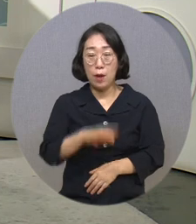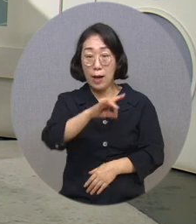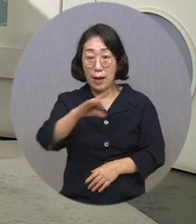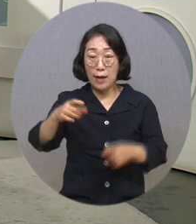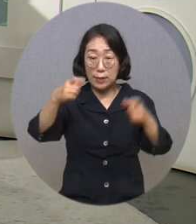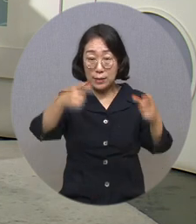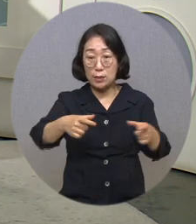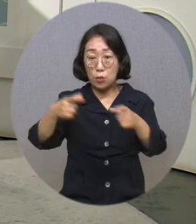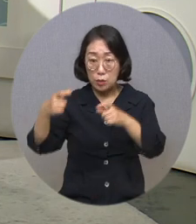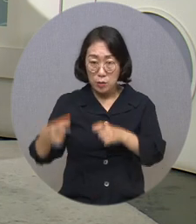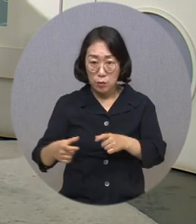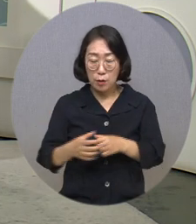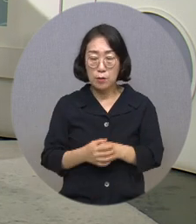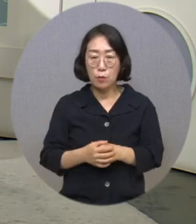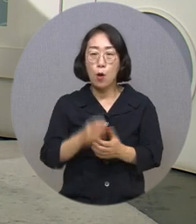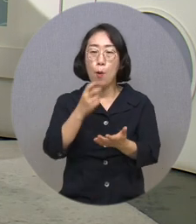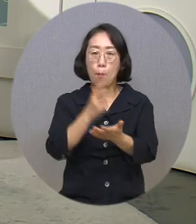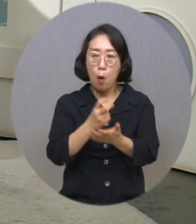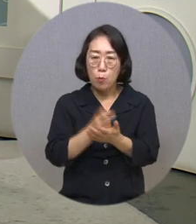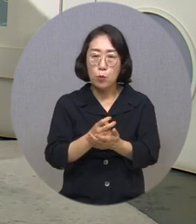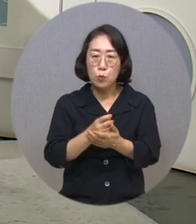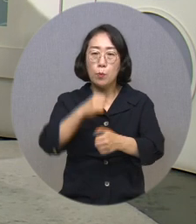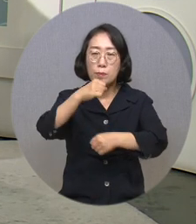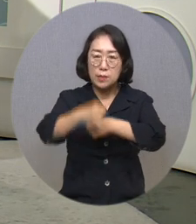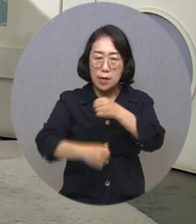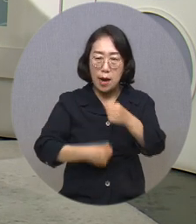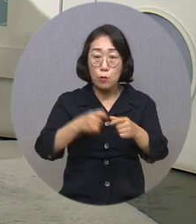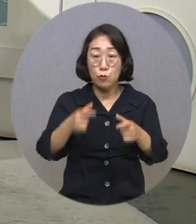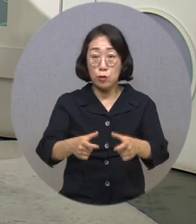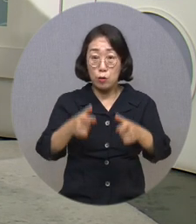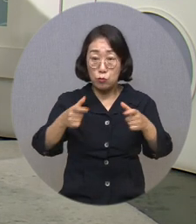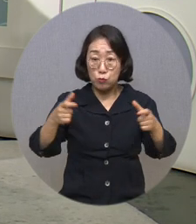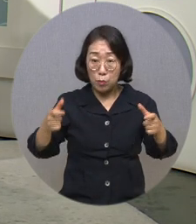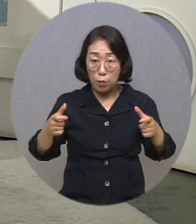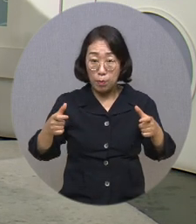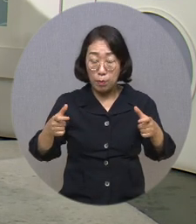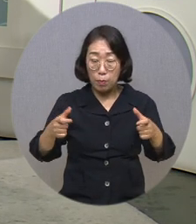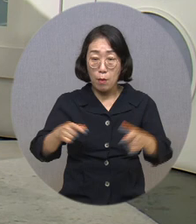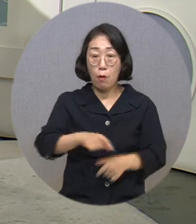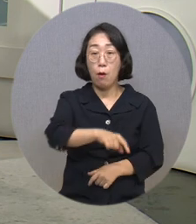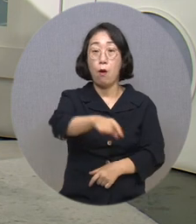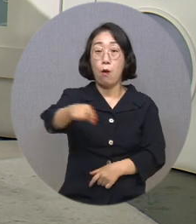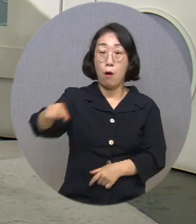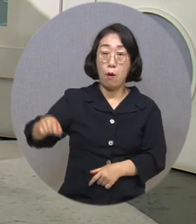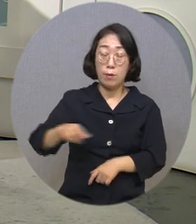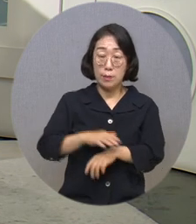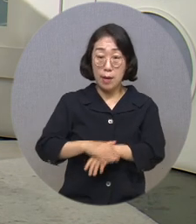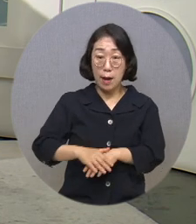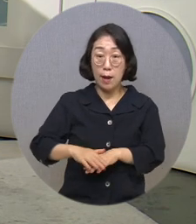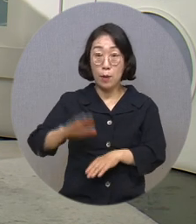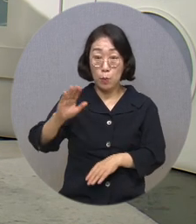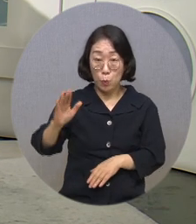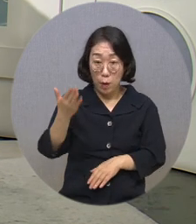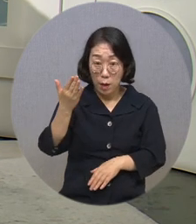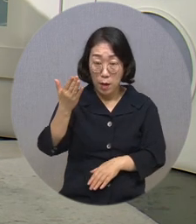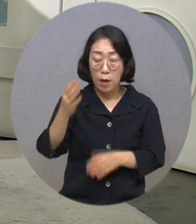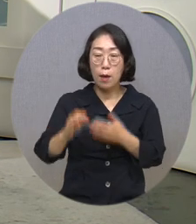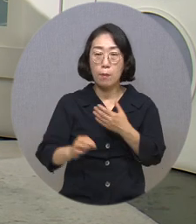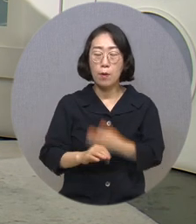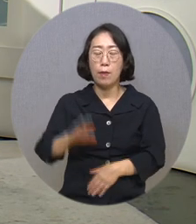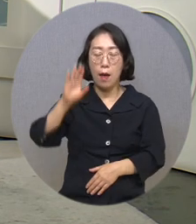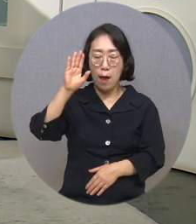규제를 좀 완화시켜주고 그러면은 이게 삼박자가 맞으면 저는 이게 굉장히